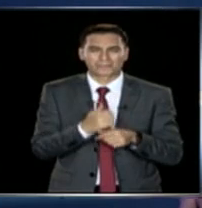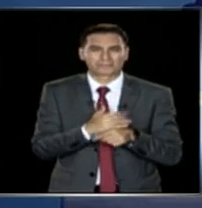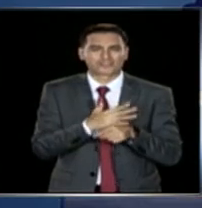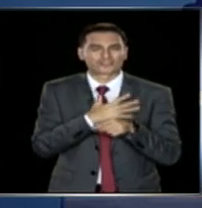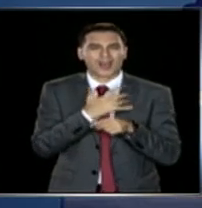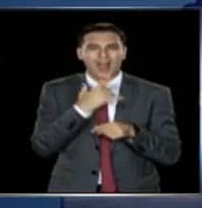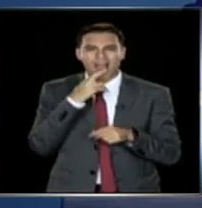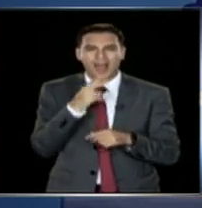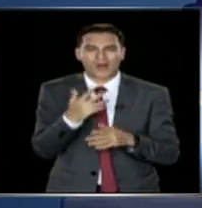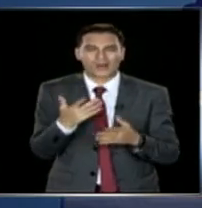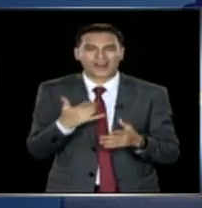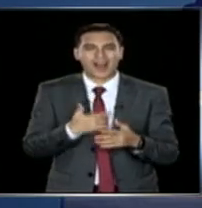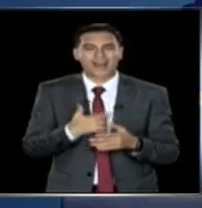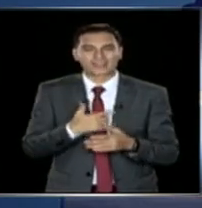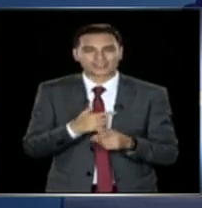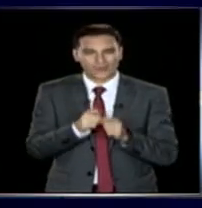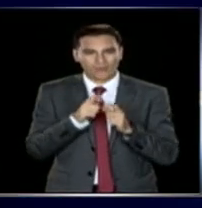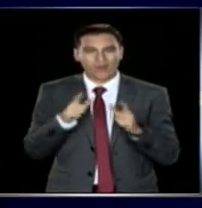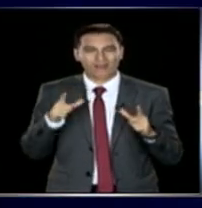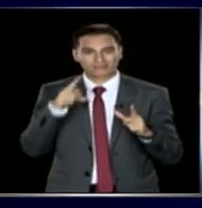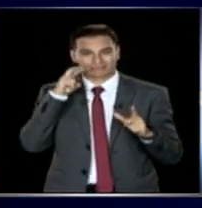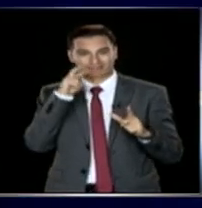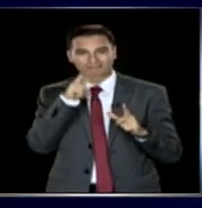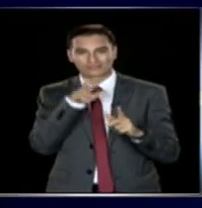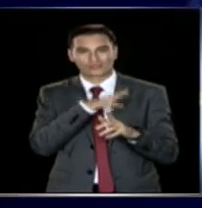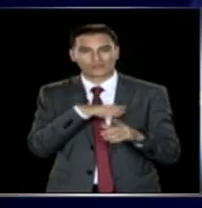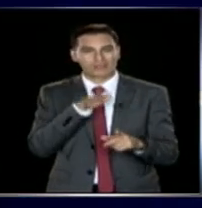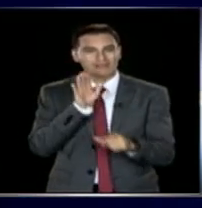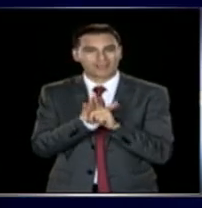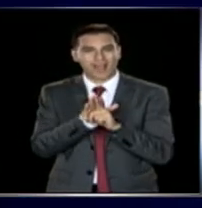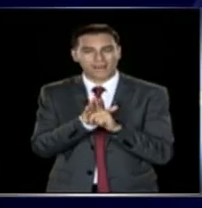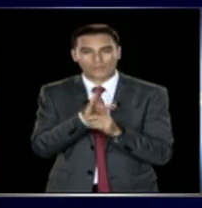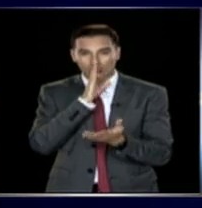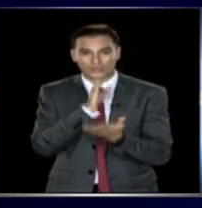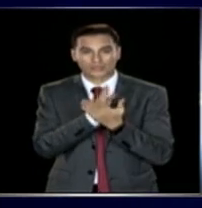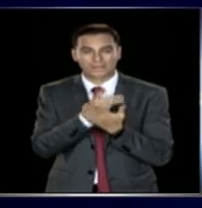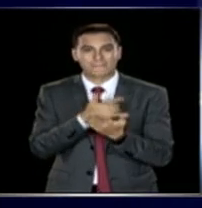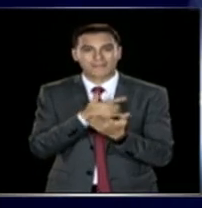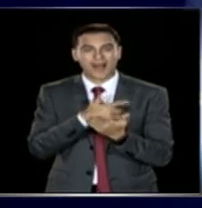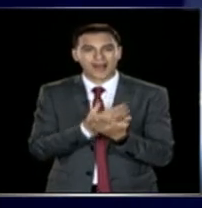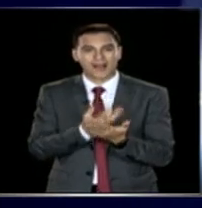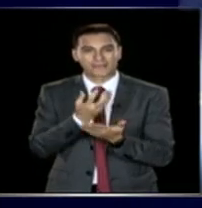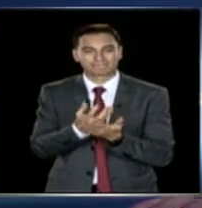كلام. هي تتحس، ما تتوصفش، تتحس فعلا وبصدق من القلب.